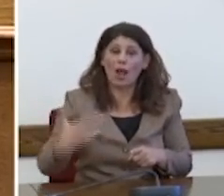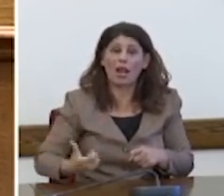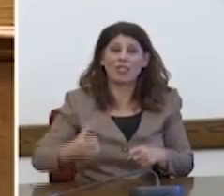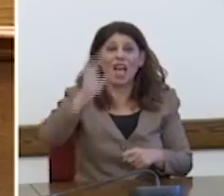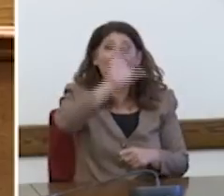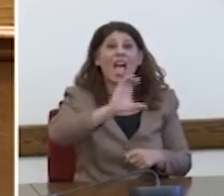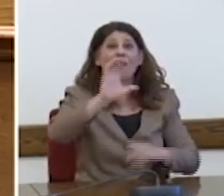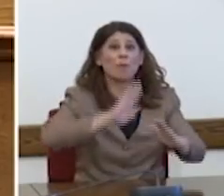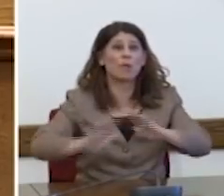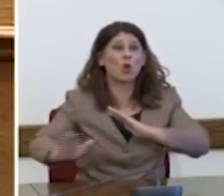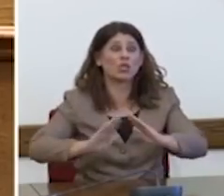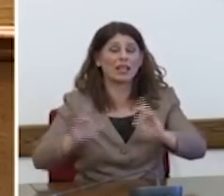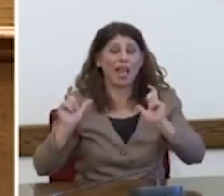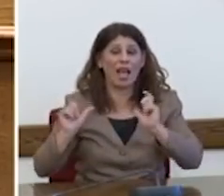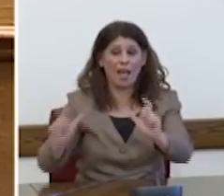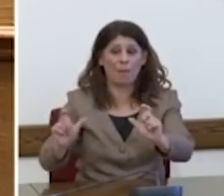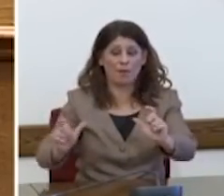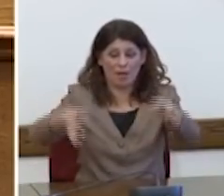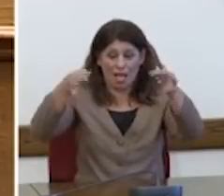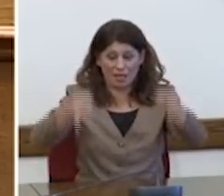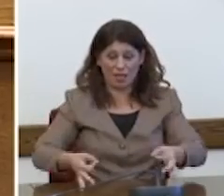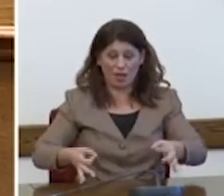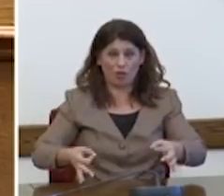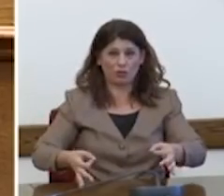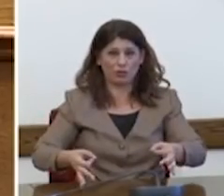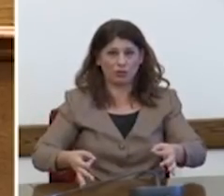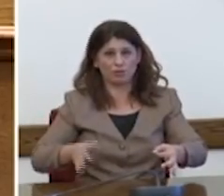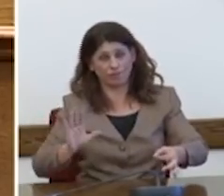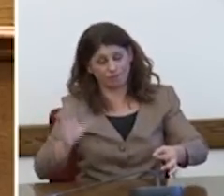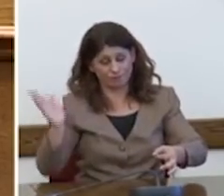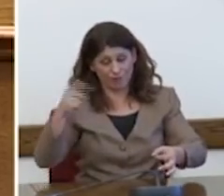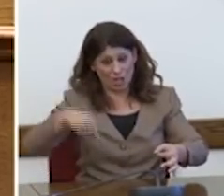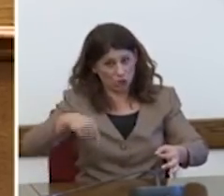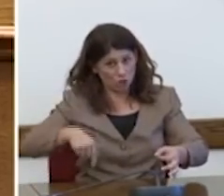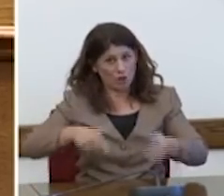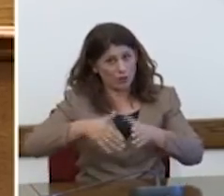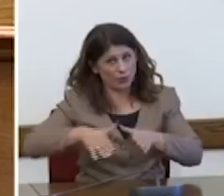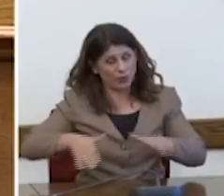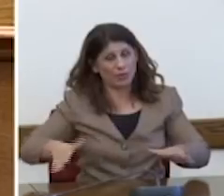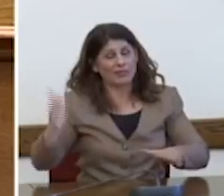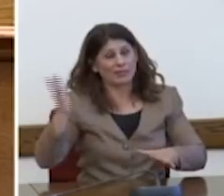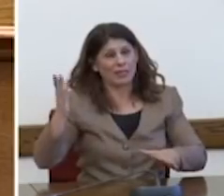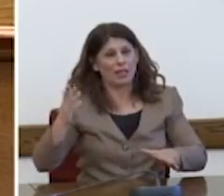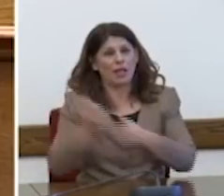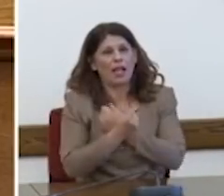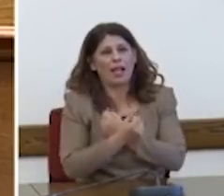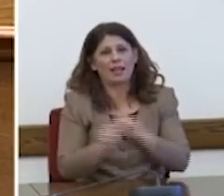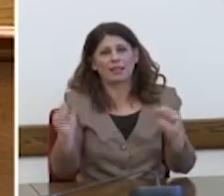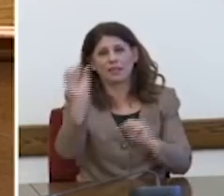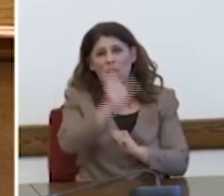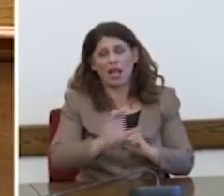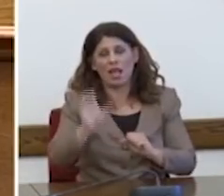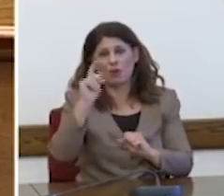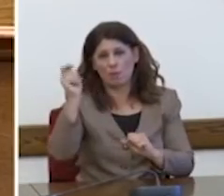προστάτη της άμυνας και της ακεραιότητάς της και δήθεν τώρα προωθείται κάποια δήθεν ανεξάρτητη ευρωπαϊκή